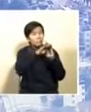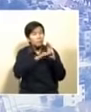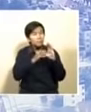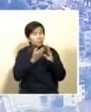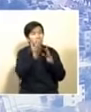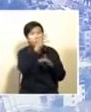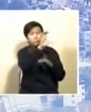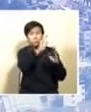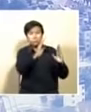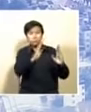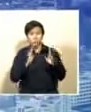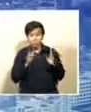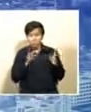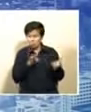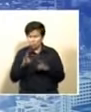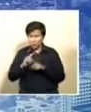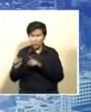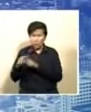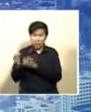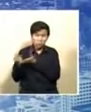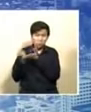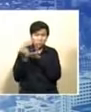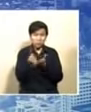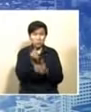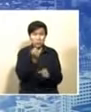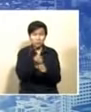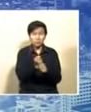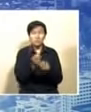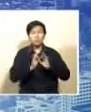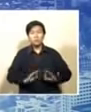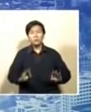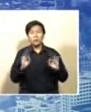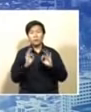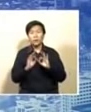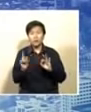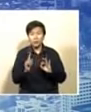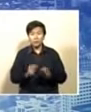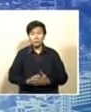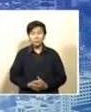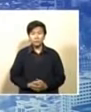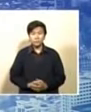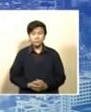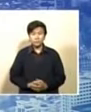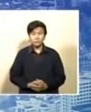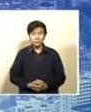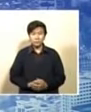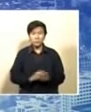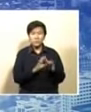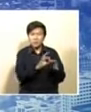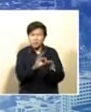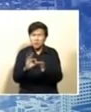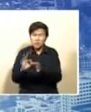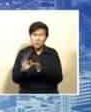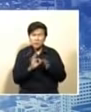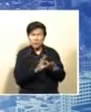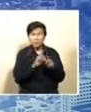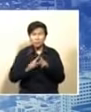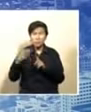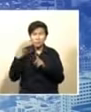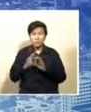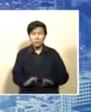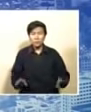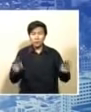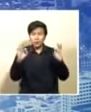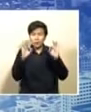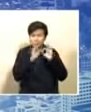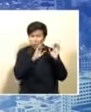มกันแล้วหัวใจสำคัญด้านหนึ่งก็คือการทำงานที่เชื่อมโยงหรือคาบเกี่ยวกันมีความสำคัญอย่างยิ่งก่อนจะออกมาตรการใด